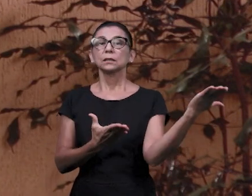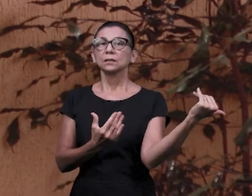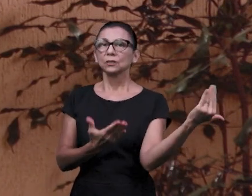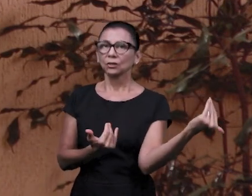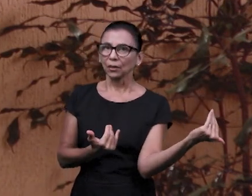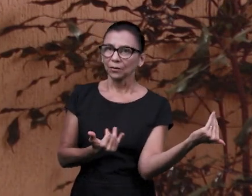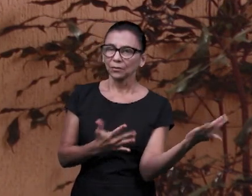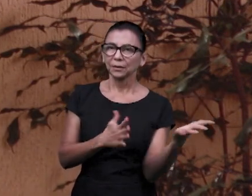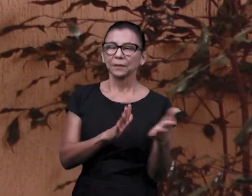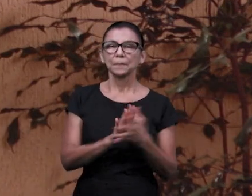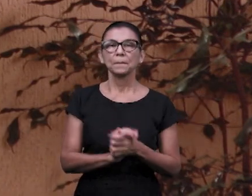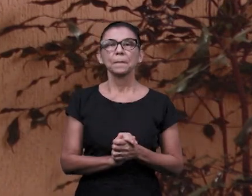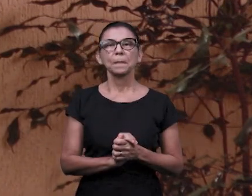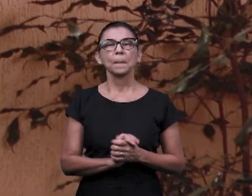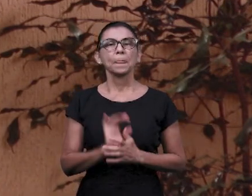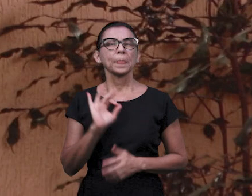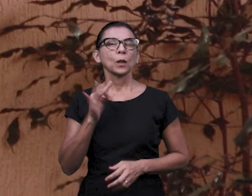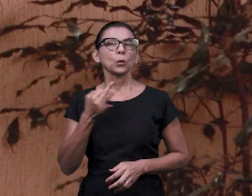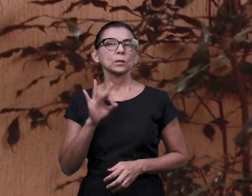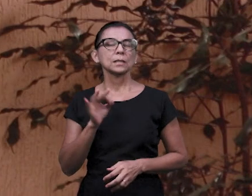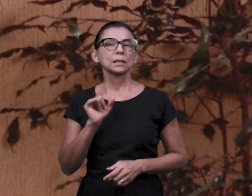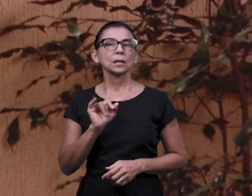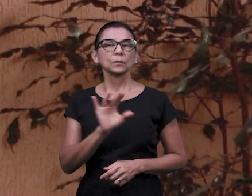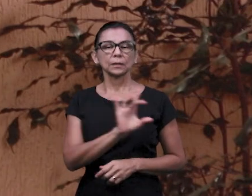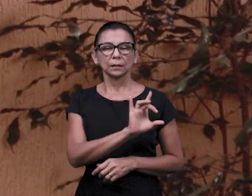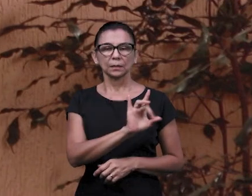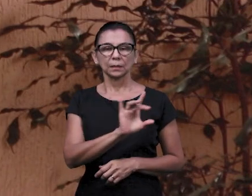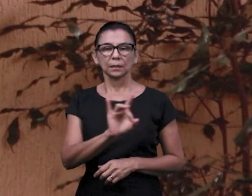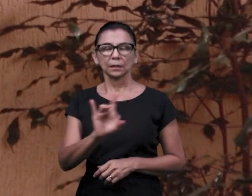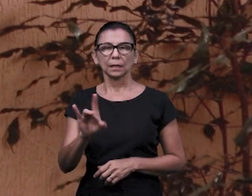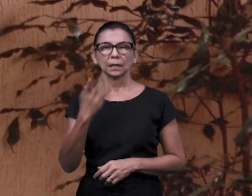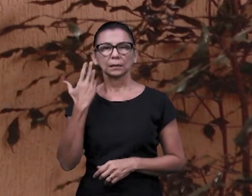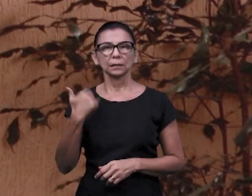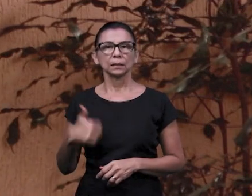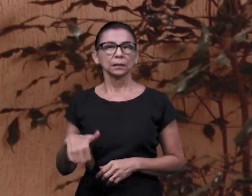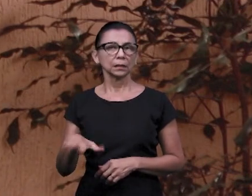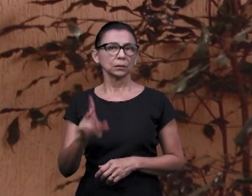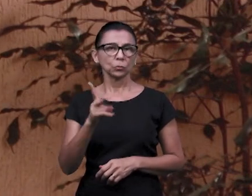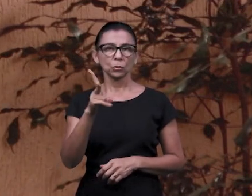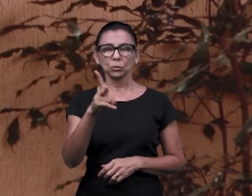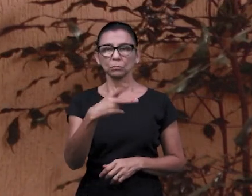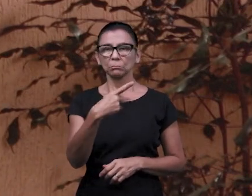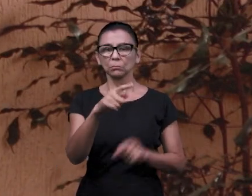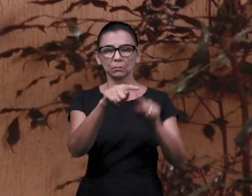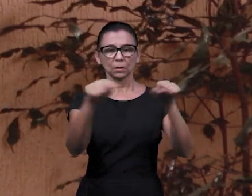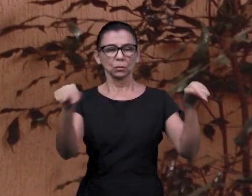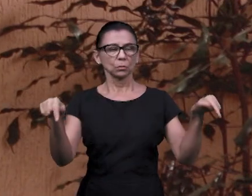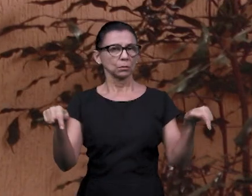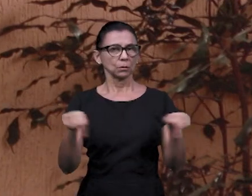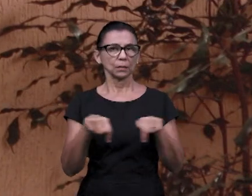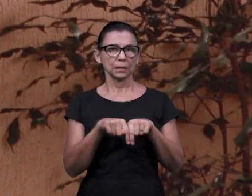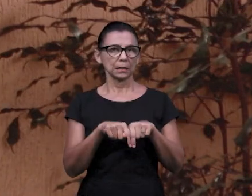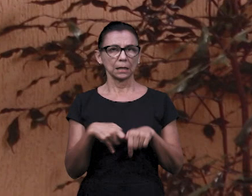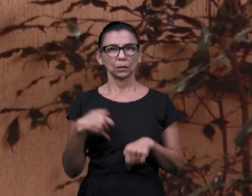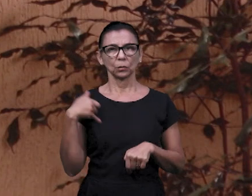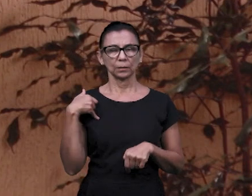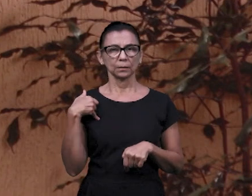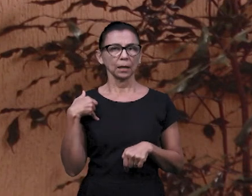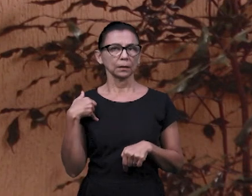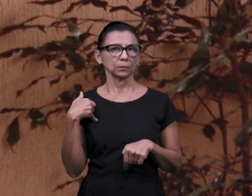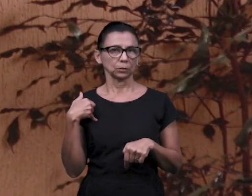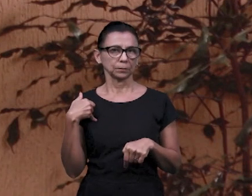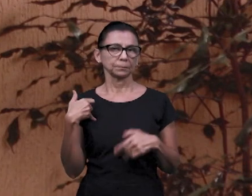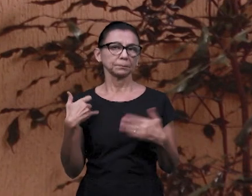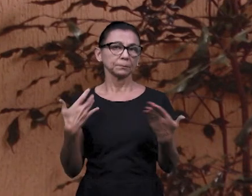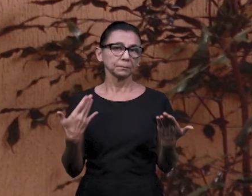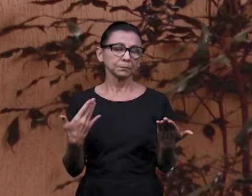Donc, l'idéal, c'est que chaque enfant reste dans sa classe selon son âge.